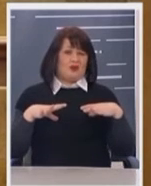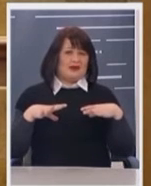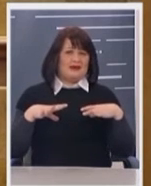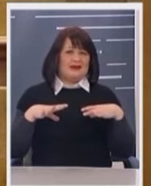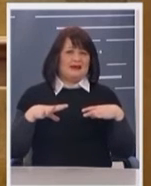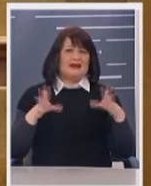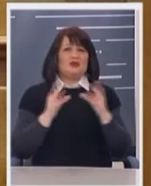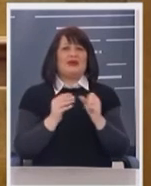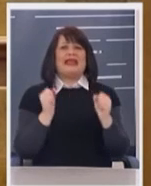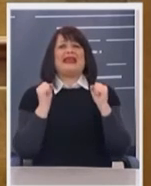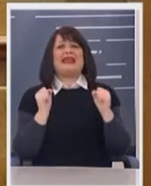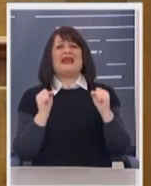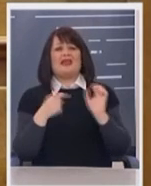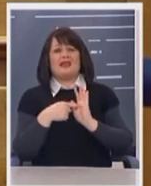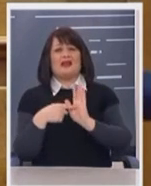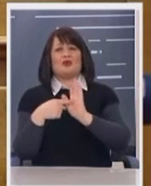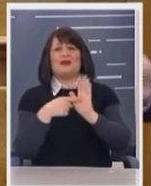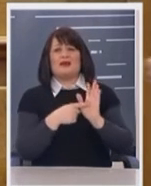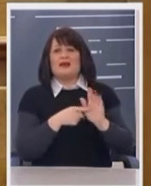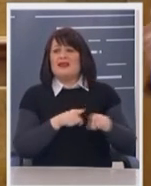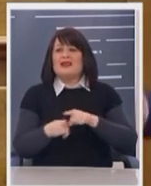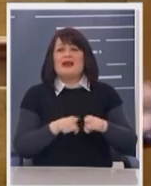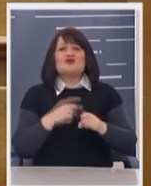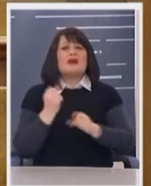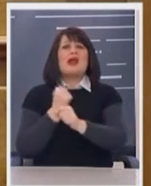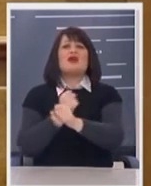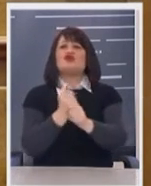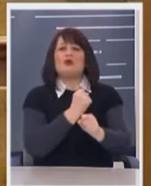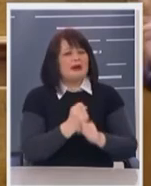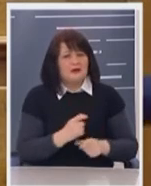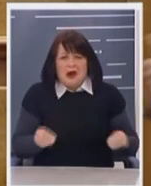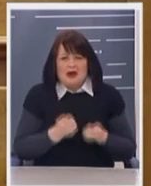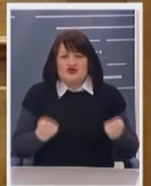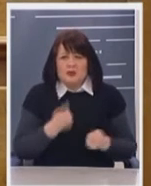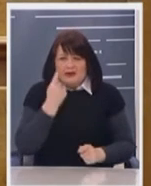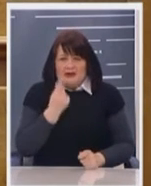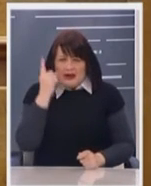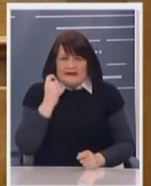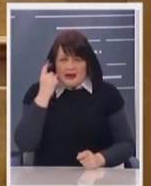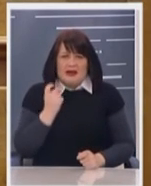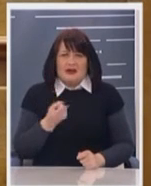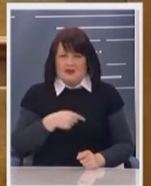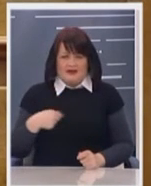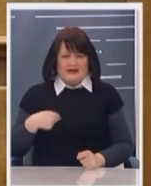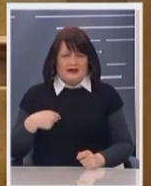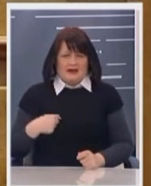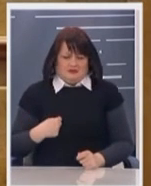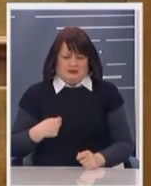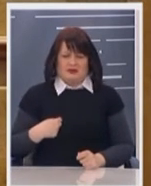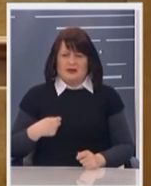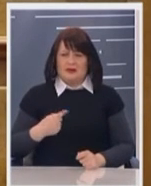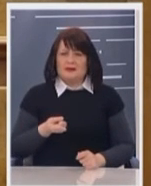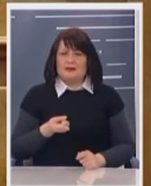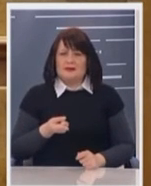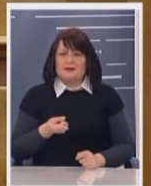της υγείας, που δεν έχουν και καμία σχέση με τους εργαζόμενους, διότι οι εργαζόμενοι τα βλέπουν αυτά και στηρίζουν αυτές τις προσπάθειες.